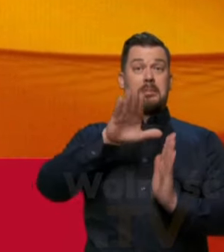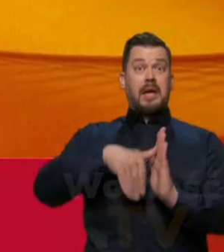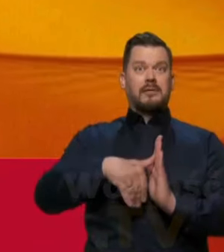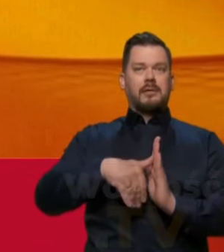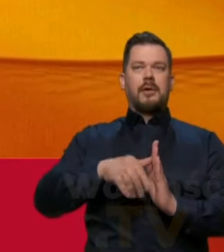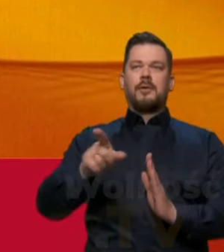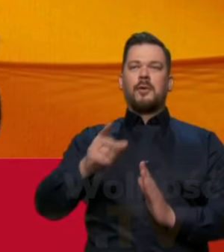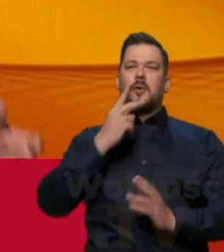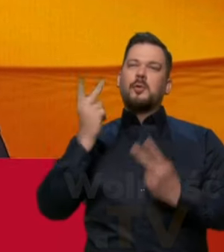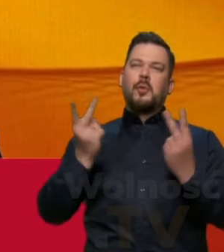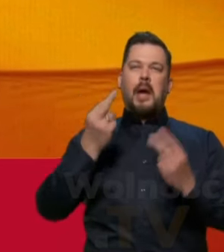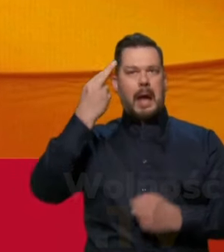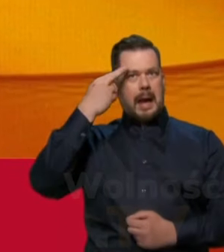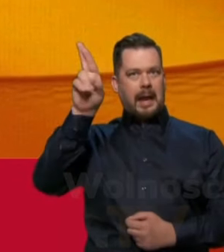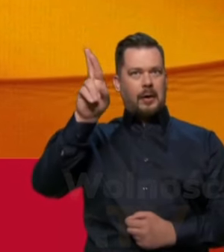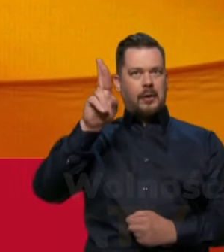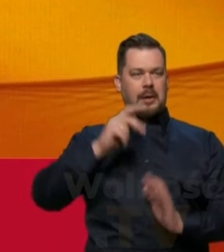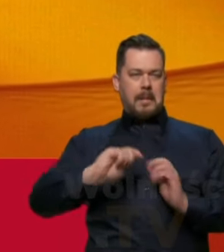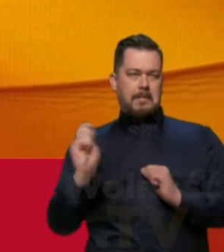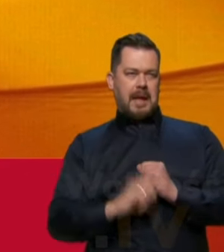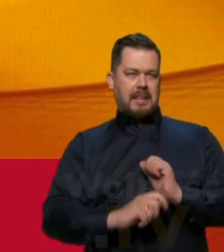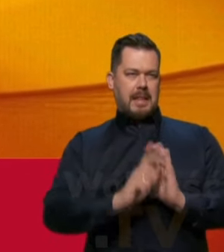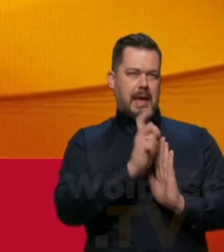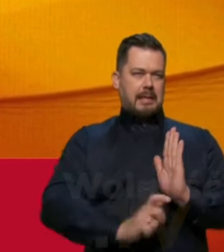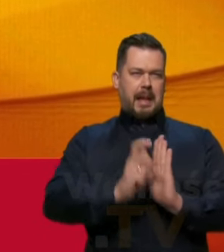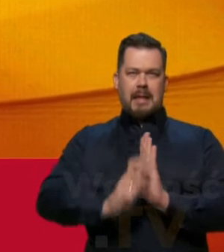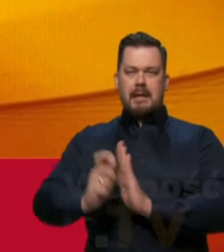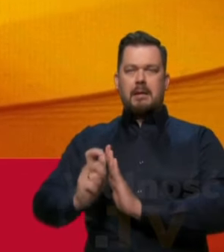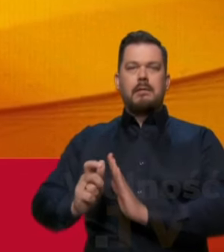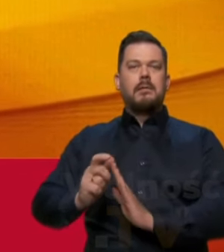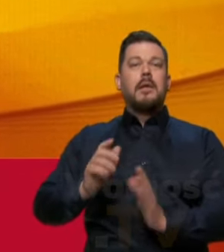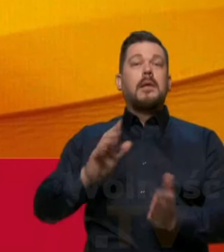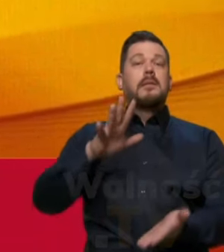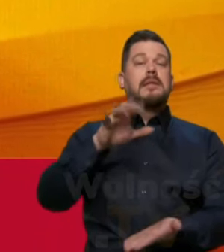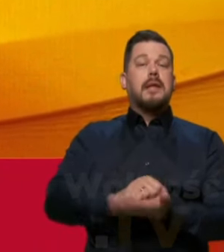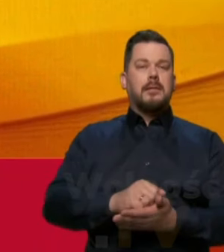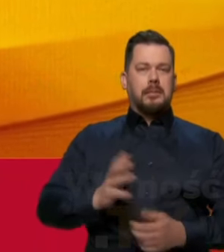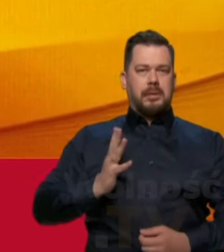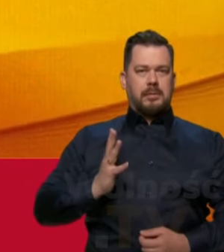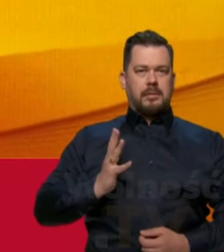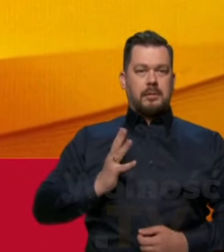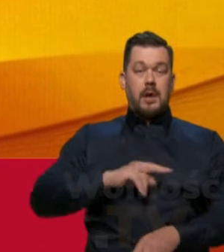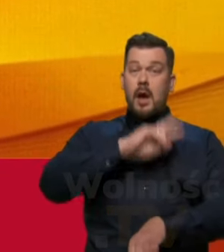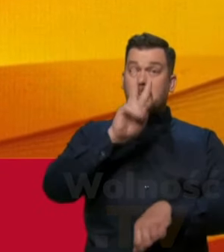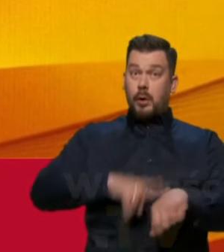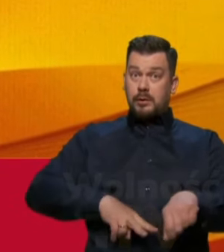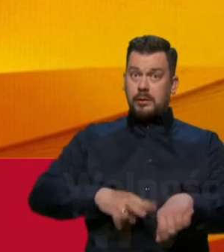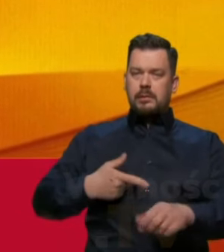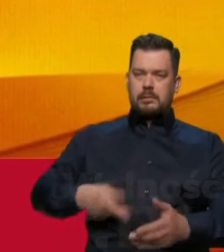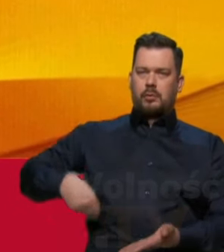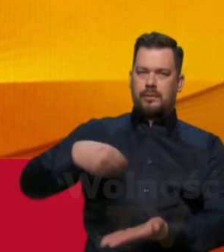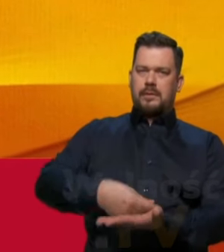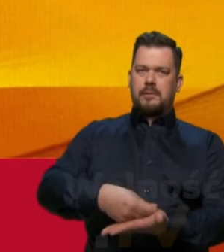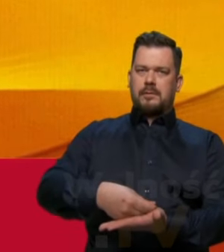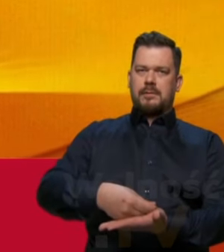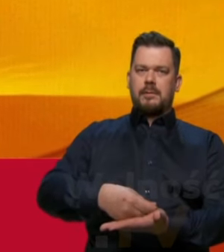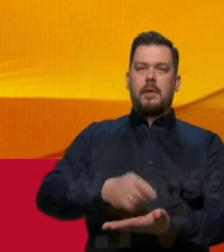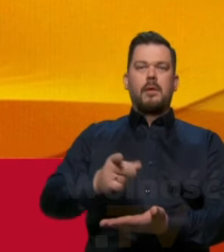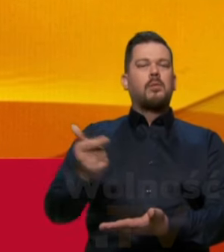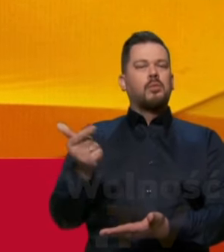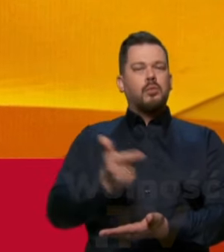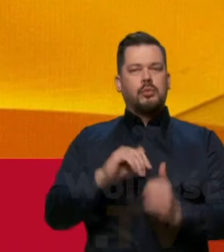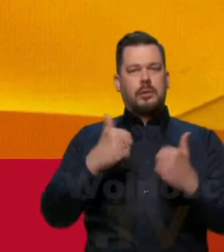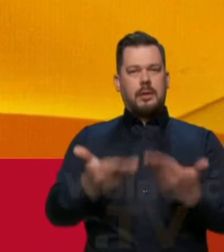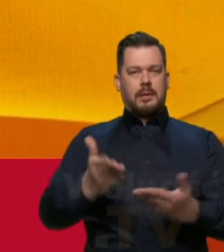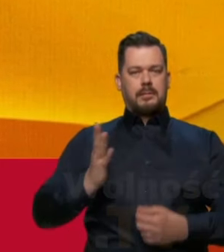się na rekordy wystawiania mandatów i zająć się bezpieczeństwem i porządkiem, zaś policja zostanie dofinansowana przeze mnie po to, by było po